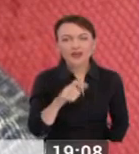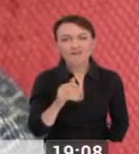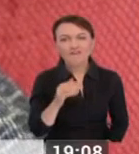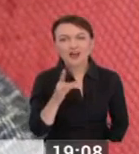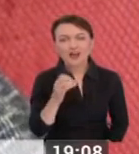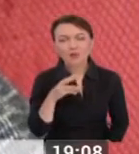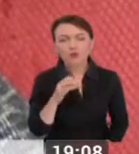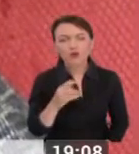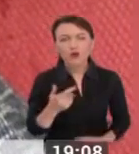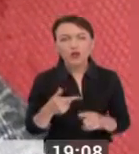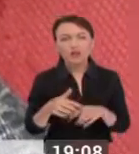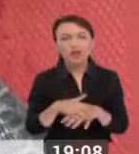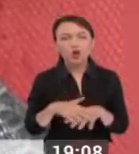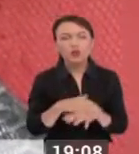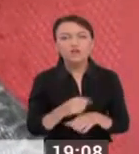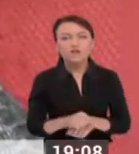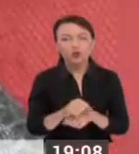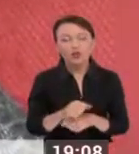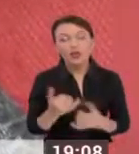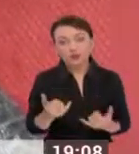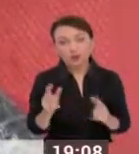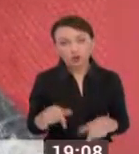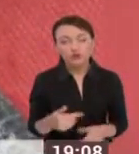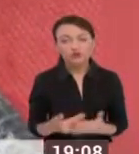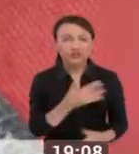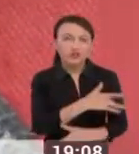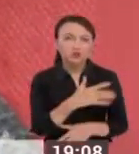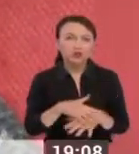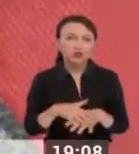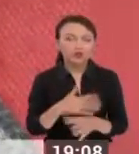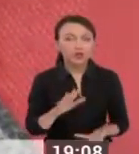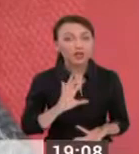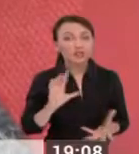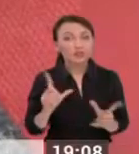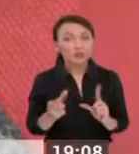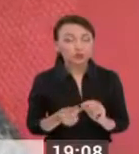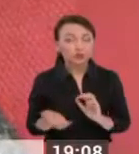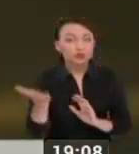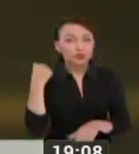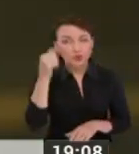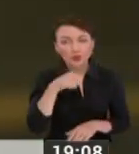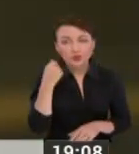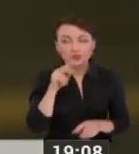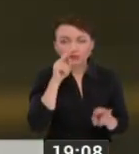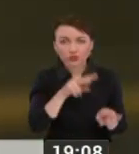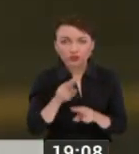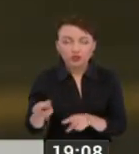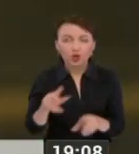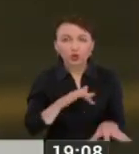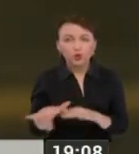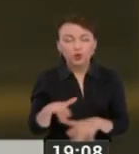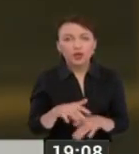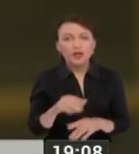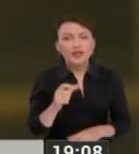обиралась раніше за квотою «Народного фронту», тепер вона теж від провладної фракції. До речі, за підсумками минулого року із спостереженням руху «Чесно»